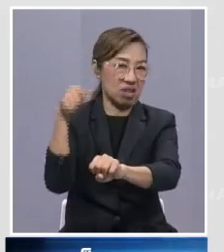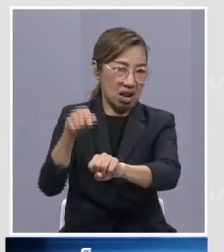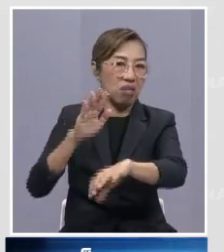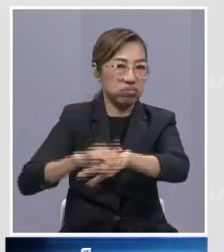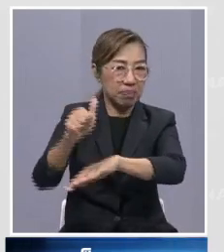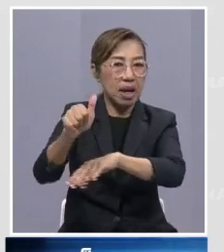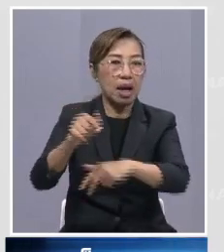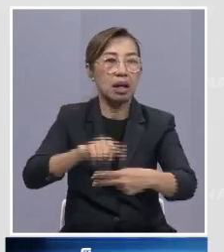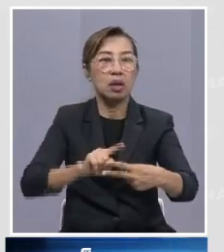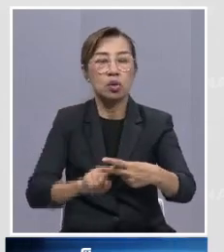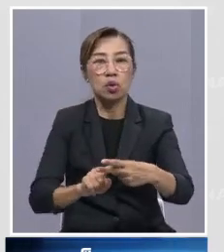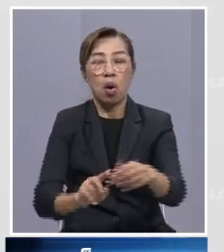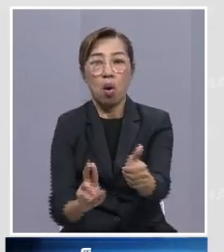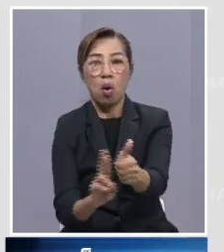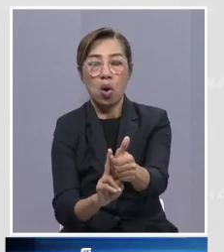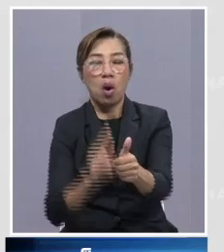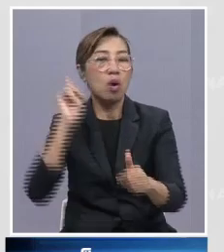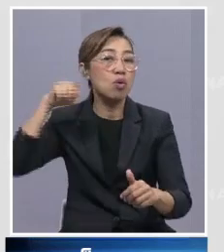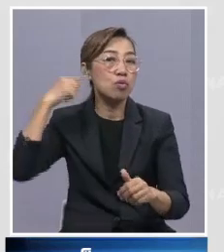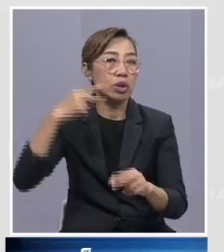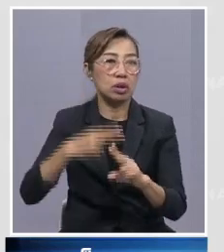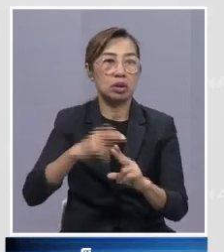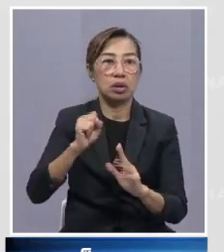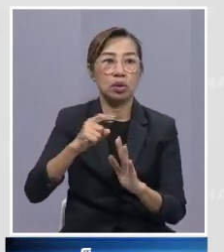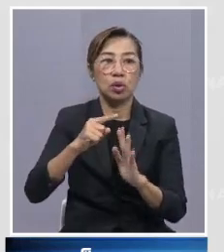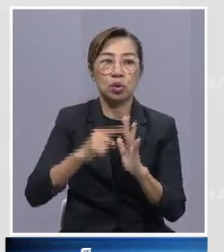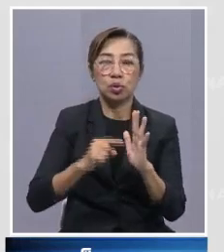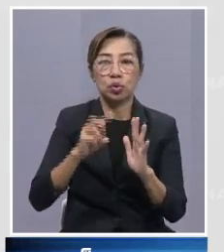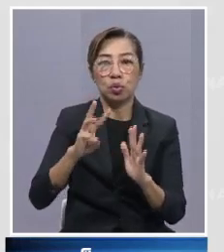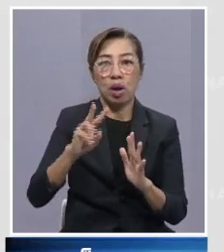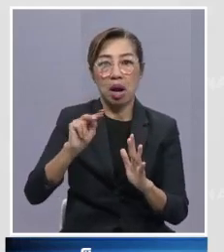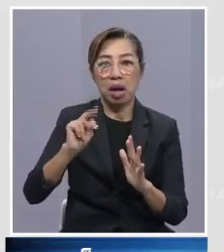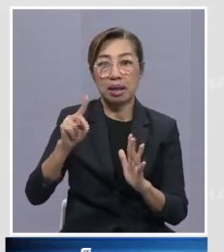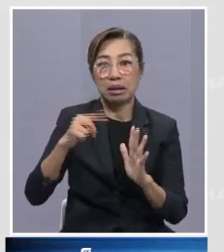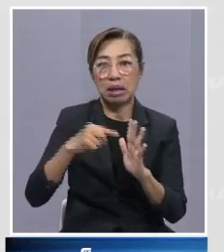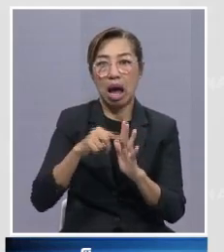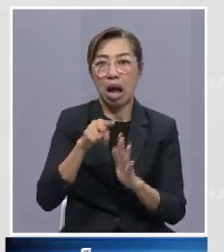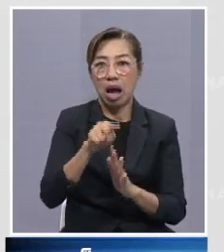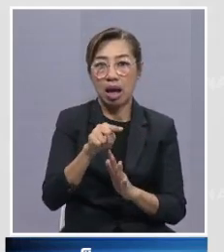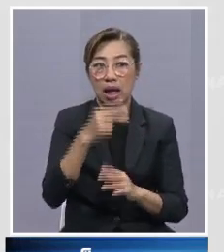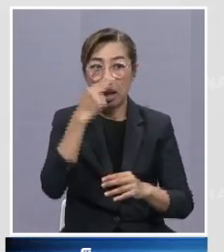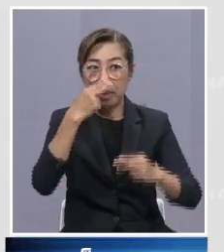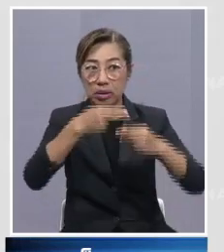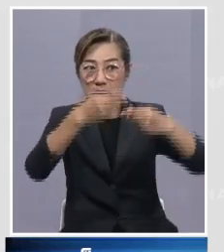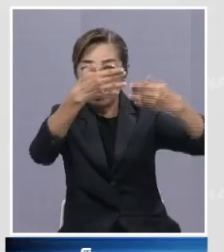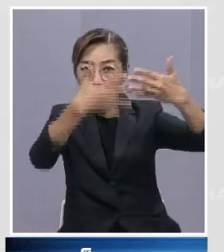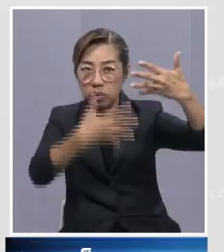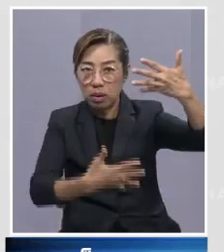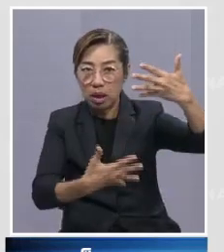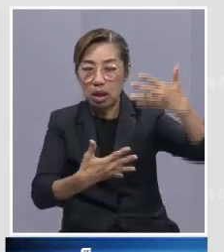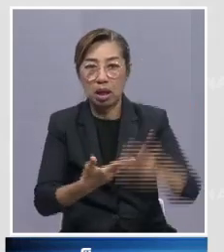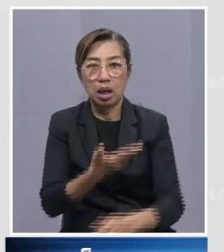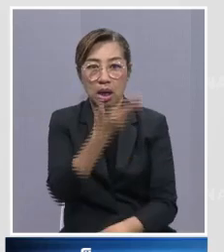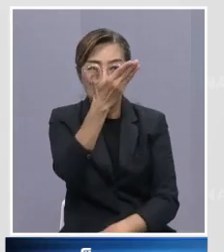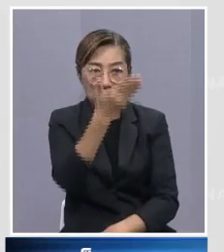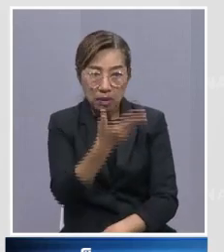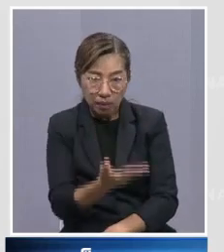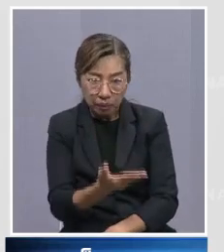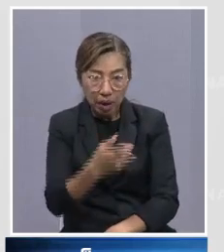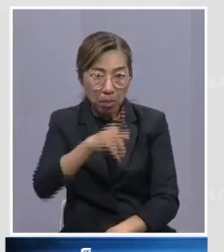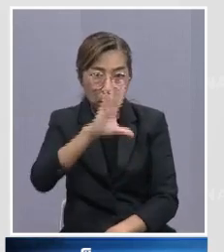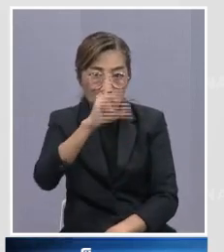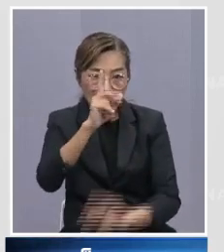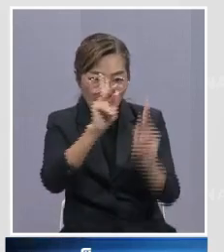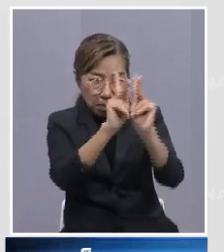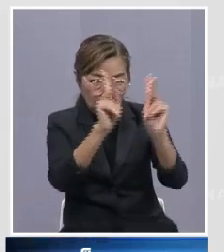ประธานกรรมการชุดนี้คุณสุวนาสุวรรณจูฑะสิ่งที่เราเห็นความเชื่อมโยงกันก็คือว่าในกรรมการของปปช